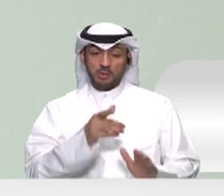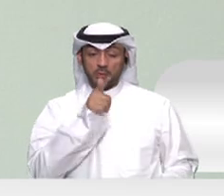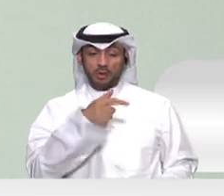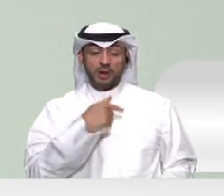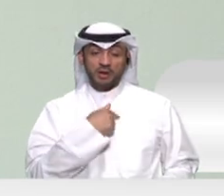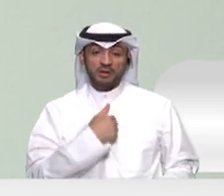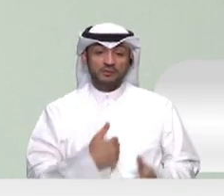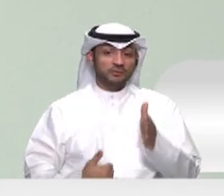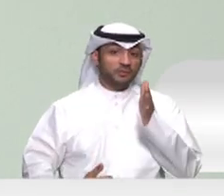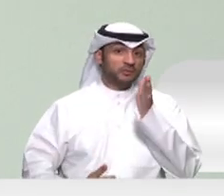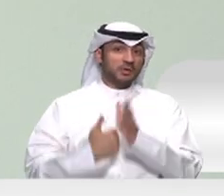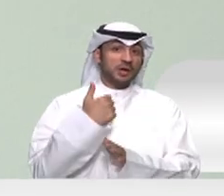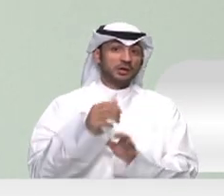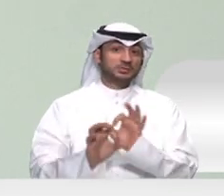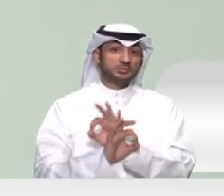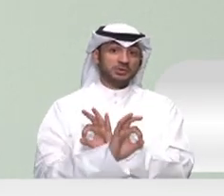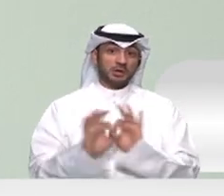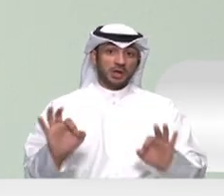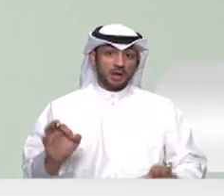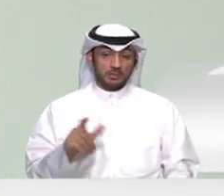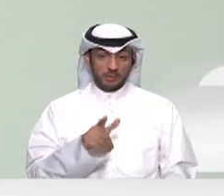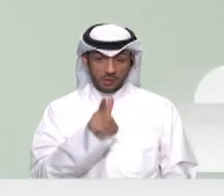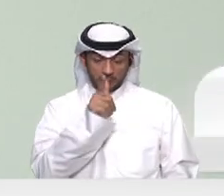الأخيرة، تحاول أن تراكم